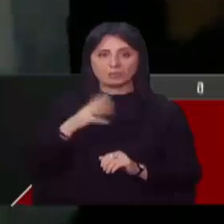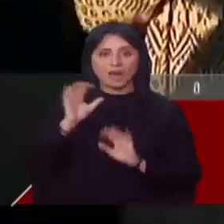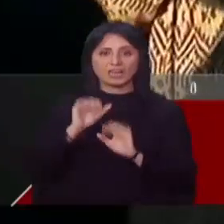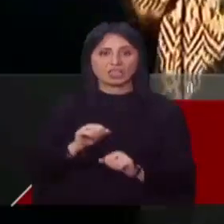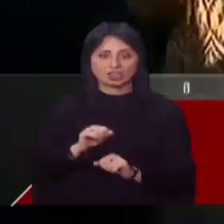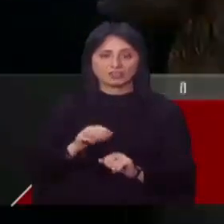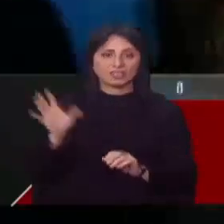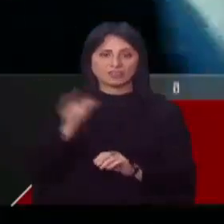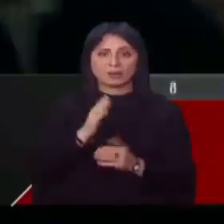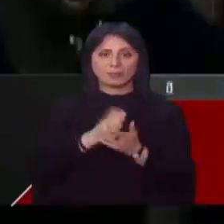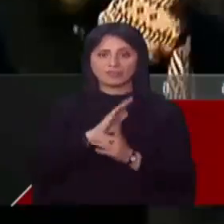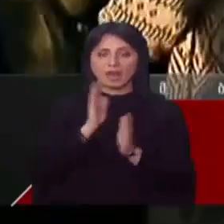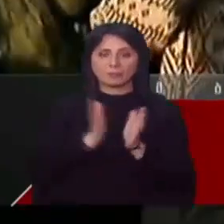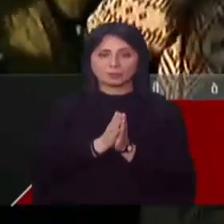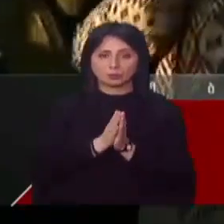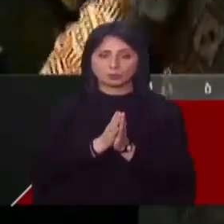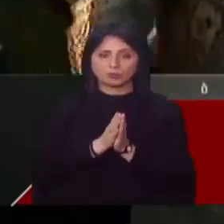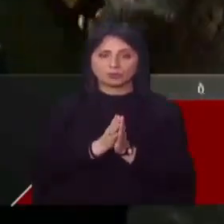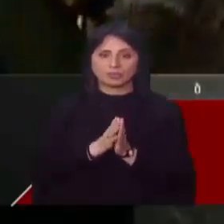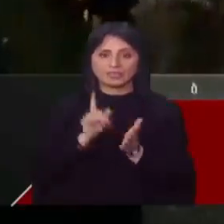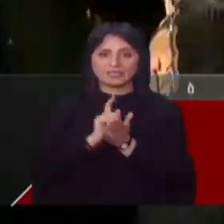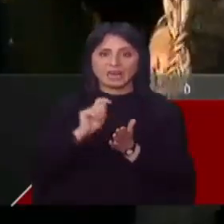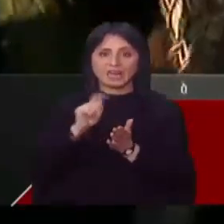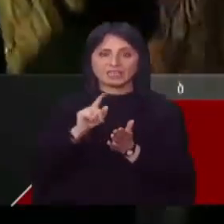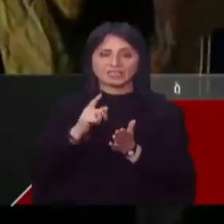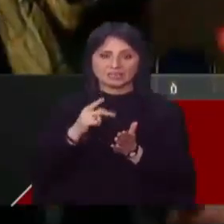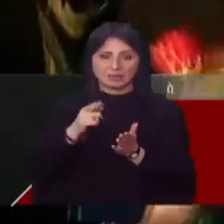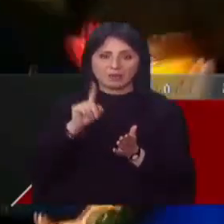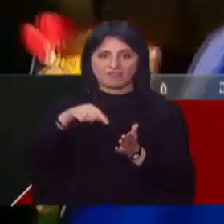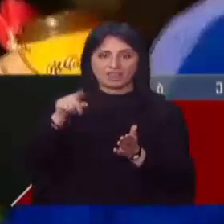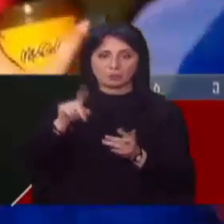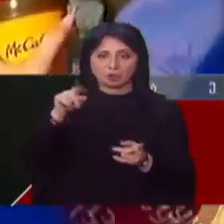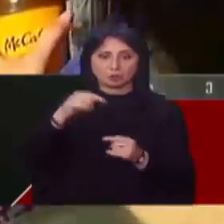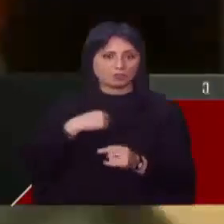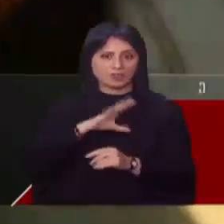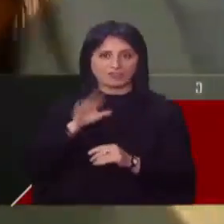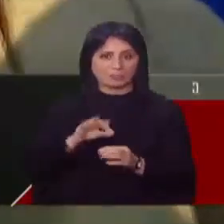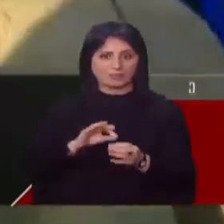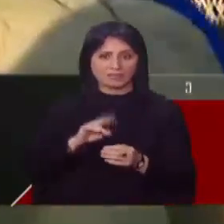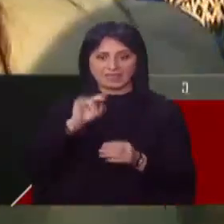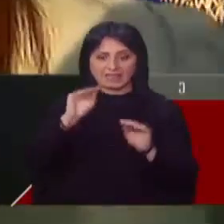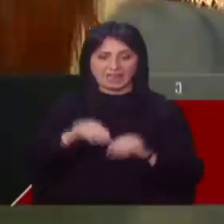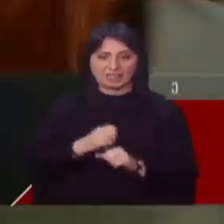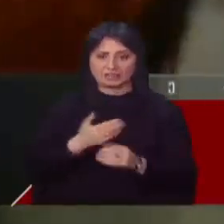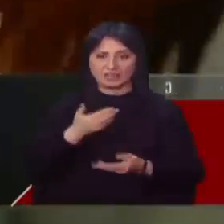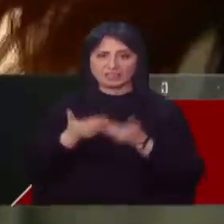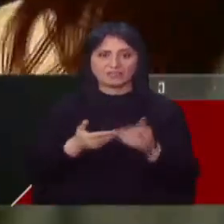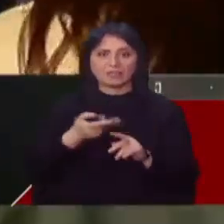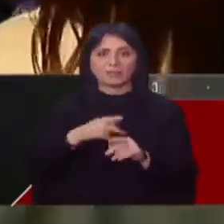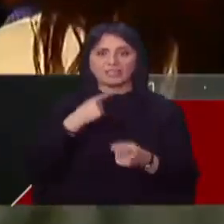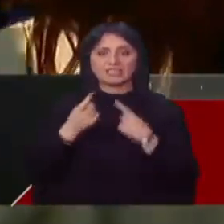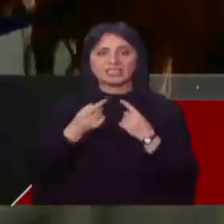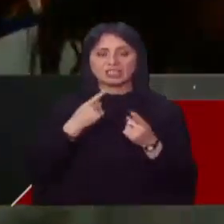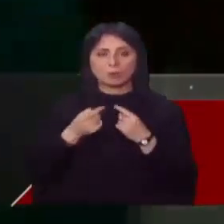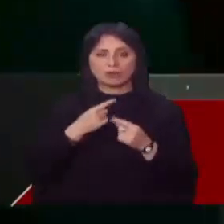harda ce era, hola periari, absolut urata, sa gada sa hado, balde bule pe obisa, sa bamisa, ce ni hola peri, de gada greba sa hnec, ar boden, am itom